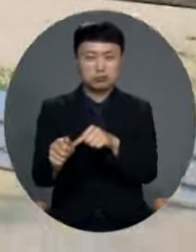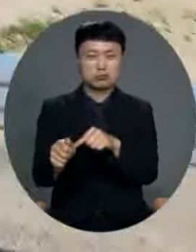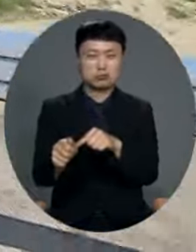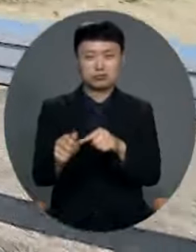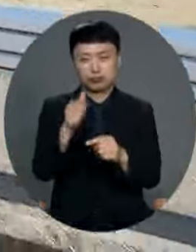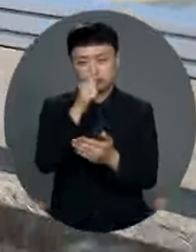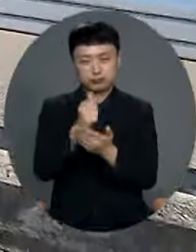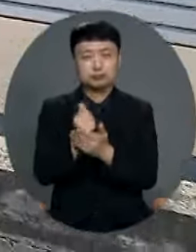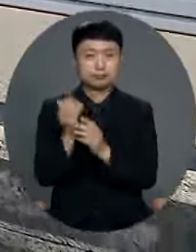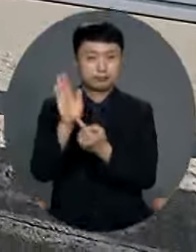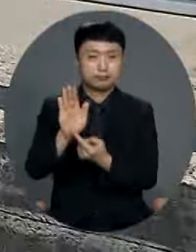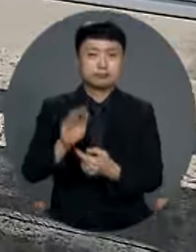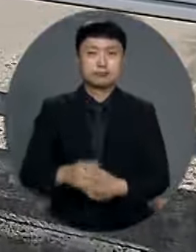김서연입니다